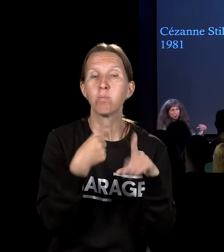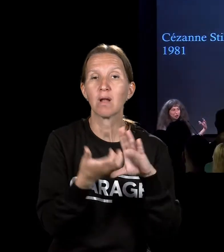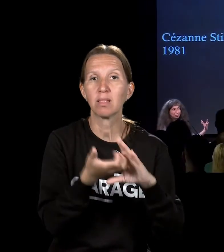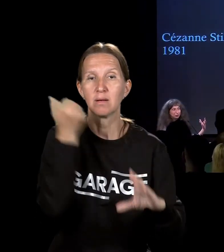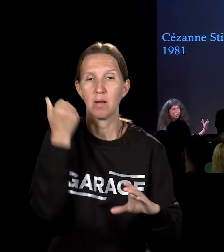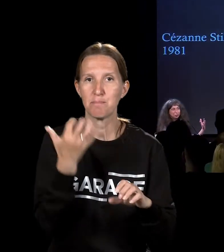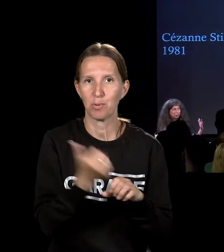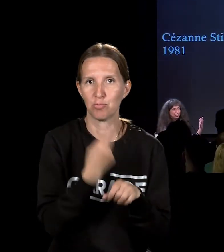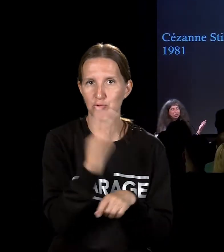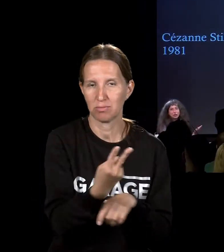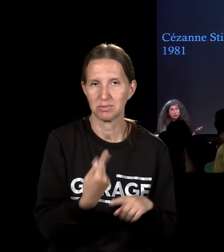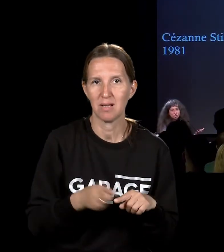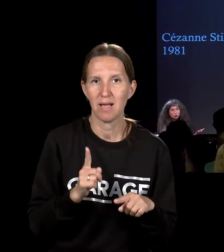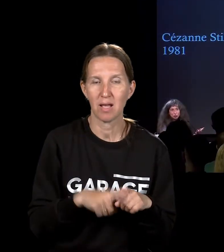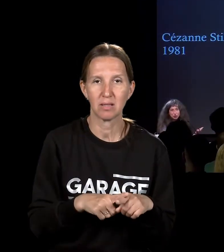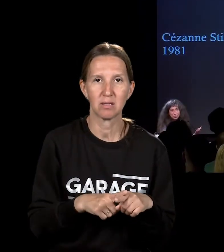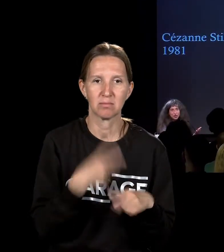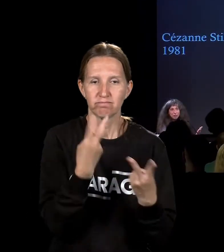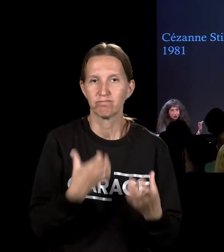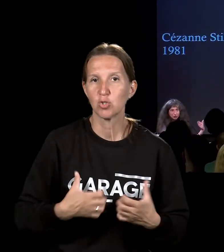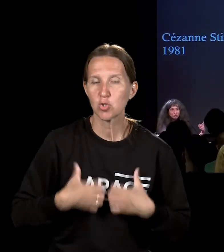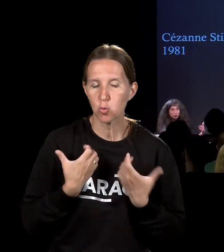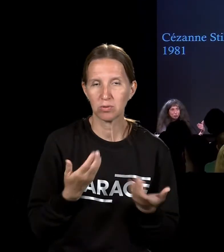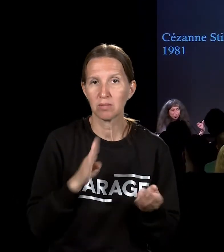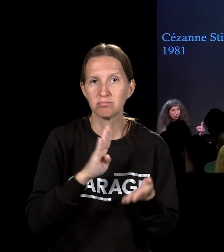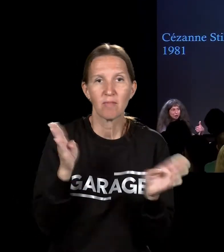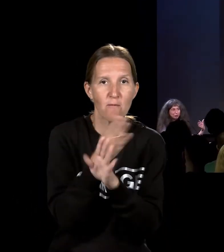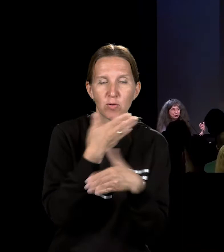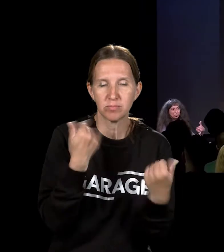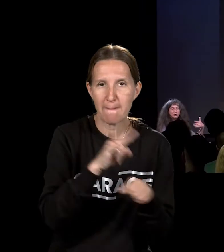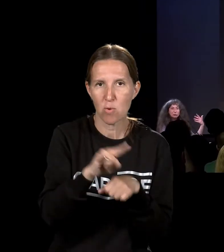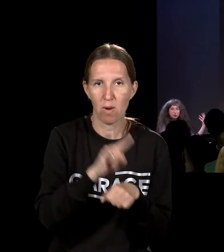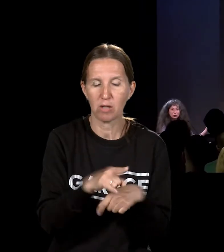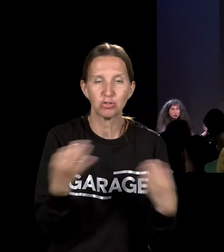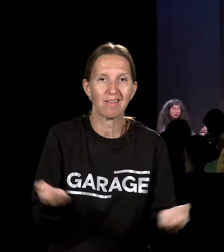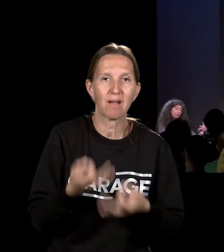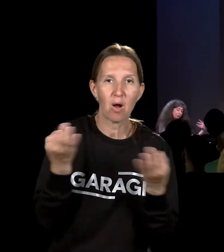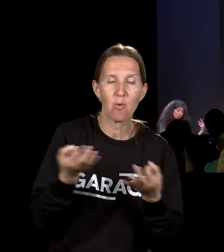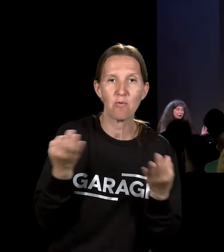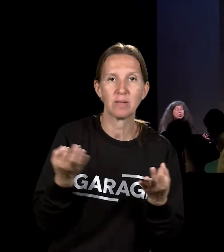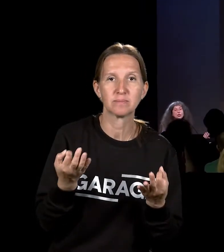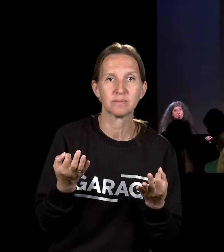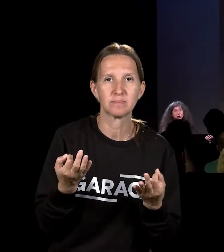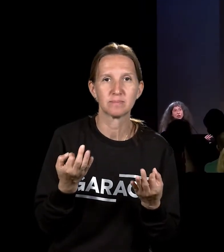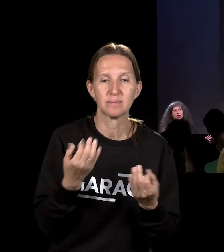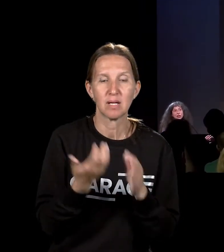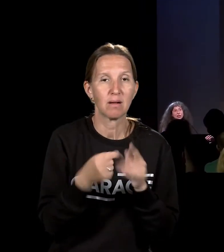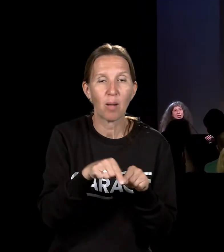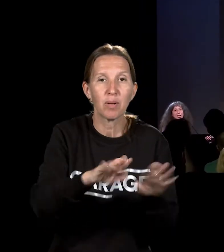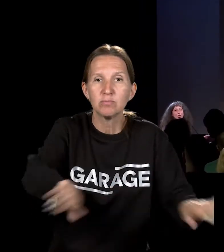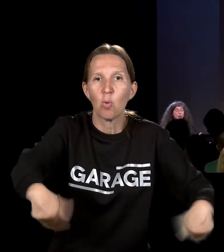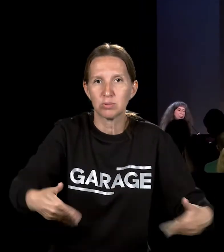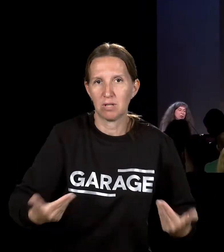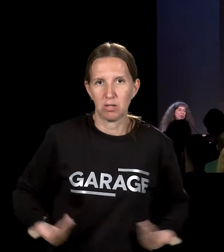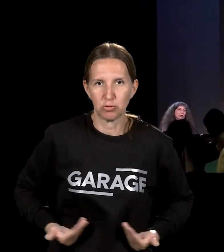Получается вот этот достаточно жуткий безвоздушный муляж, никакая выкачанность жизни.